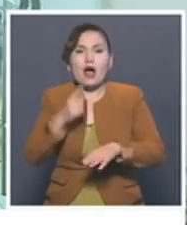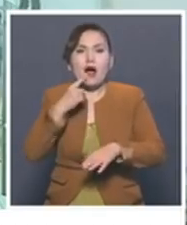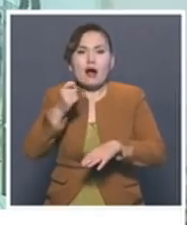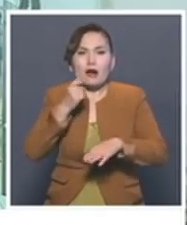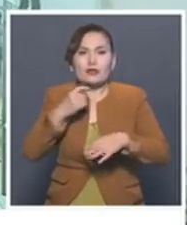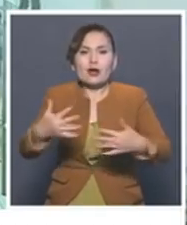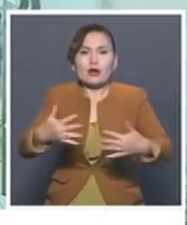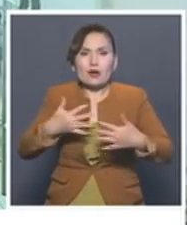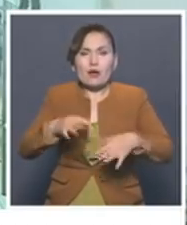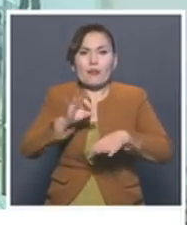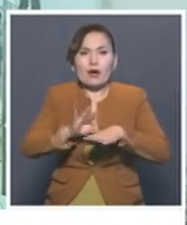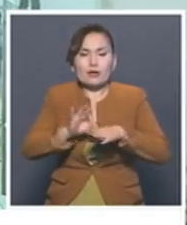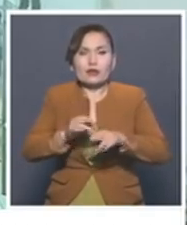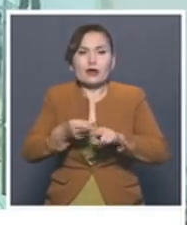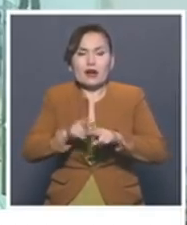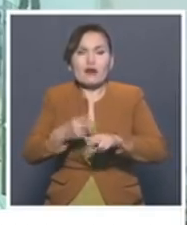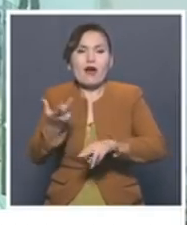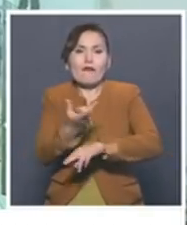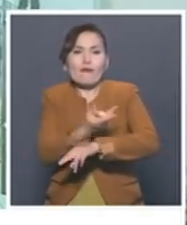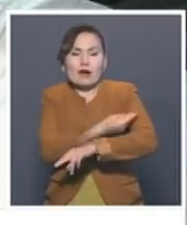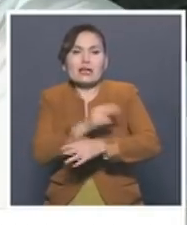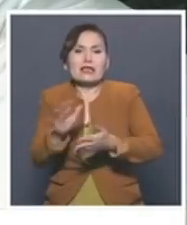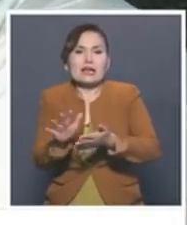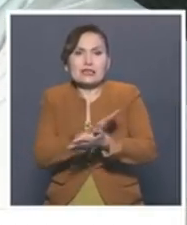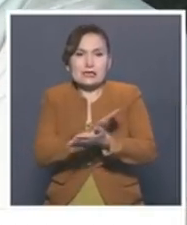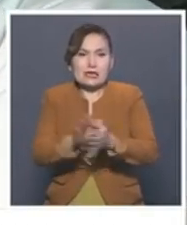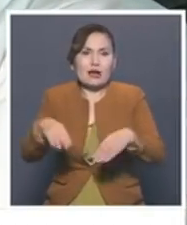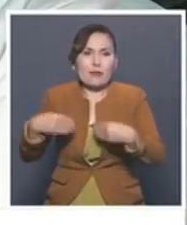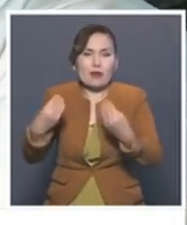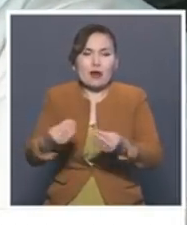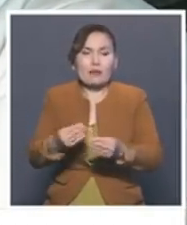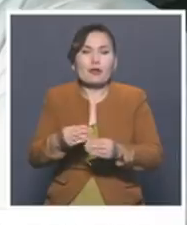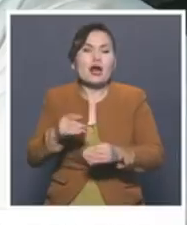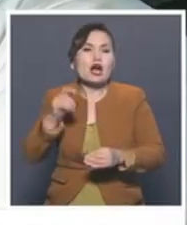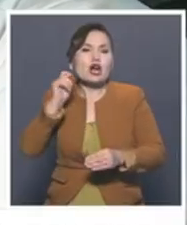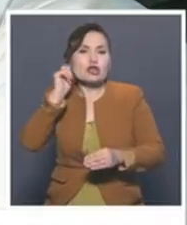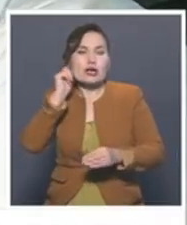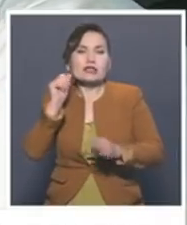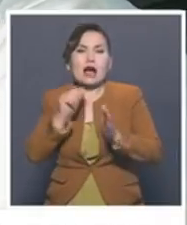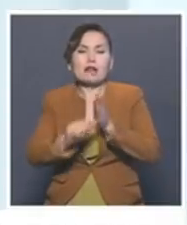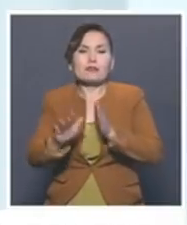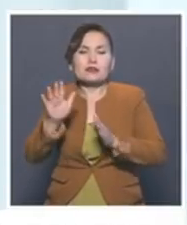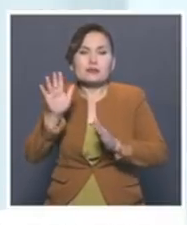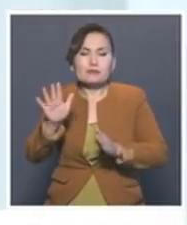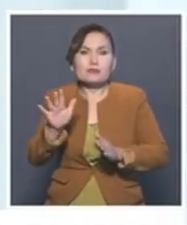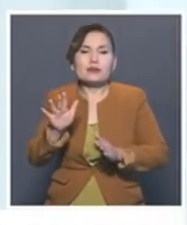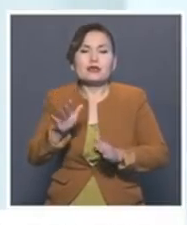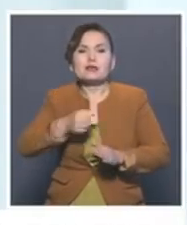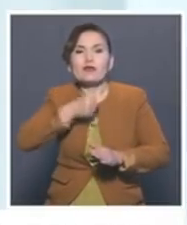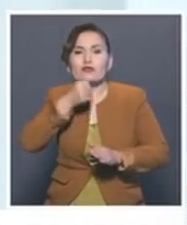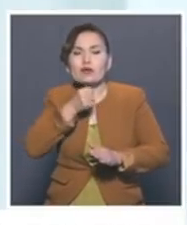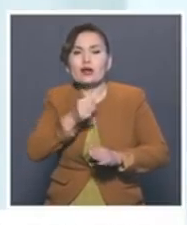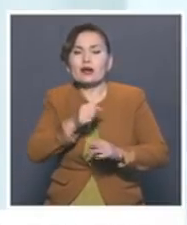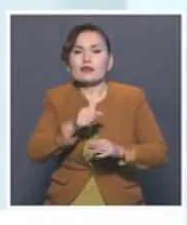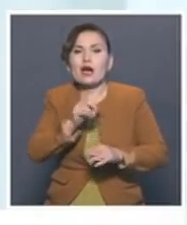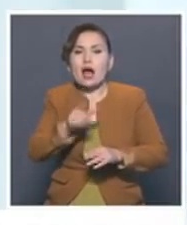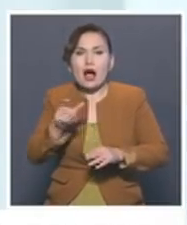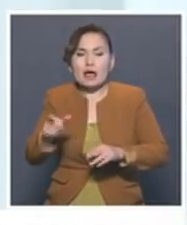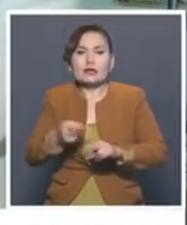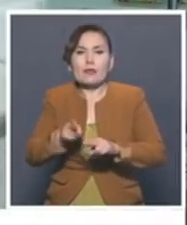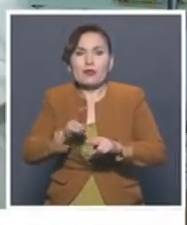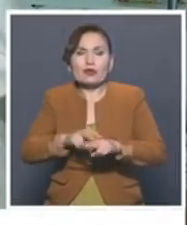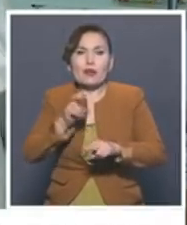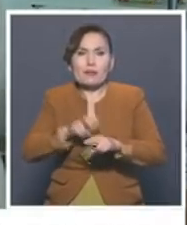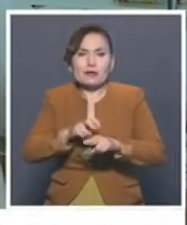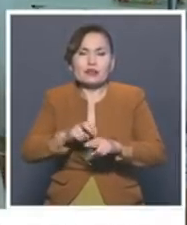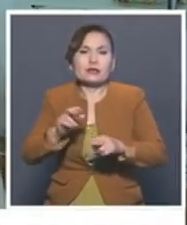өкпе ауруы барлар вакцинаны тегін алады. Жасы 65-тен асқан, жүрек қан тамыры ауруы барлар және медицина қызметкерлері де осы